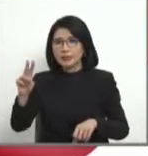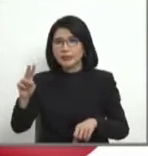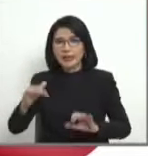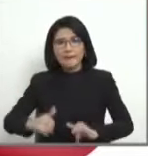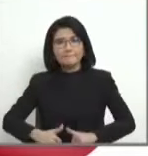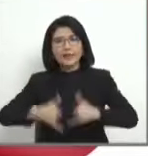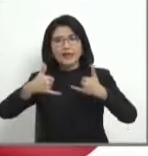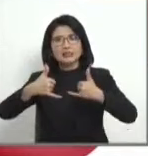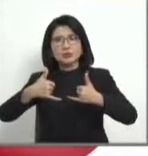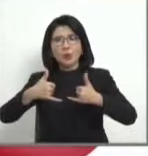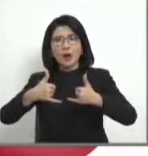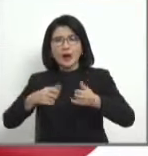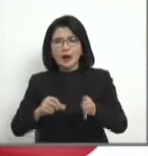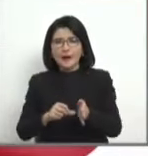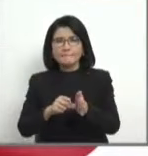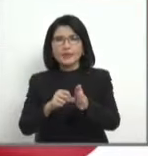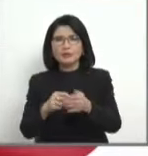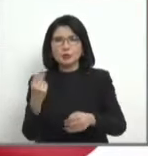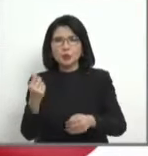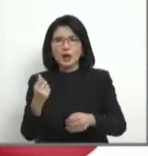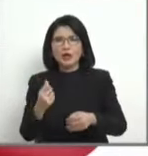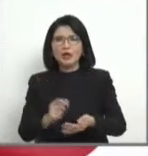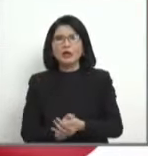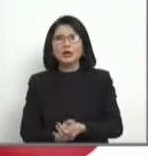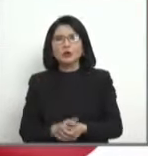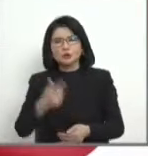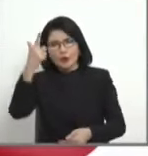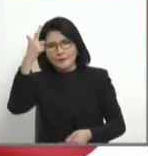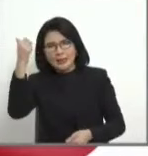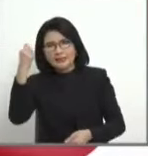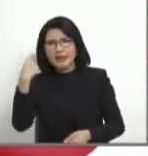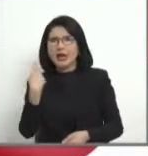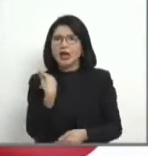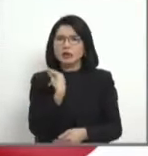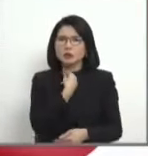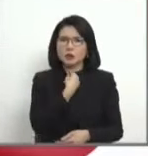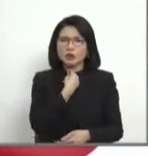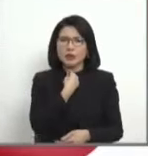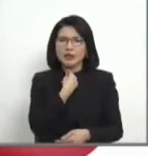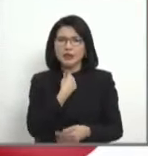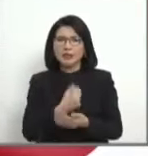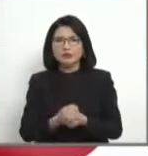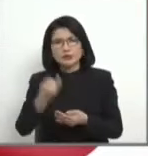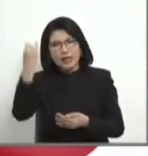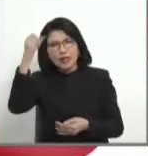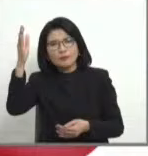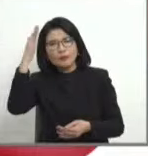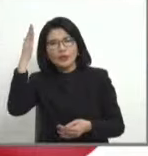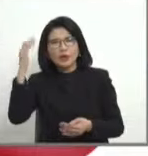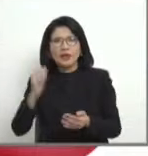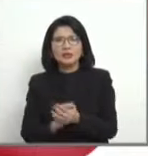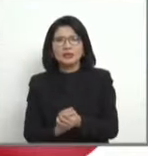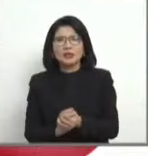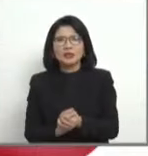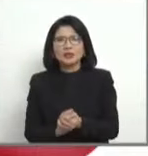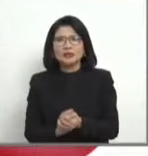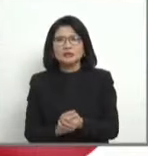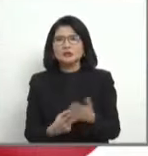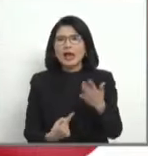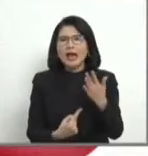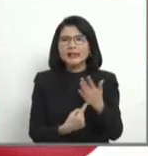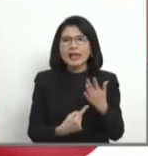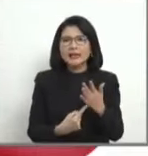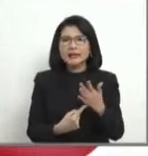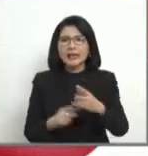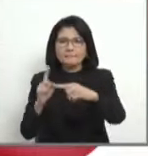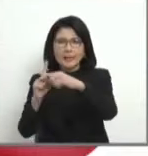penuh untuk belajar kedokteran dan sains, teknologi dan engineering mathematics